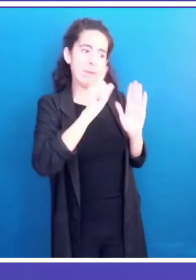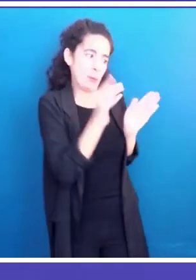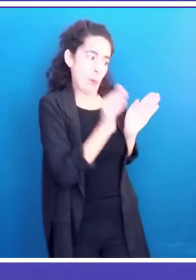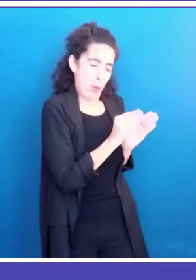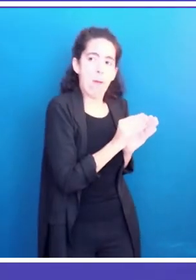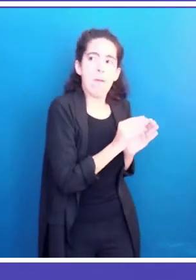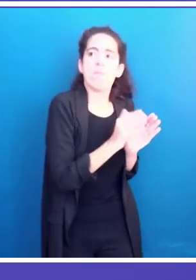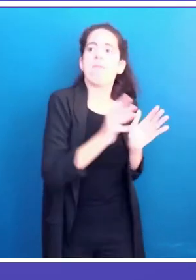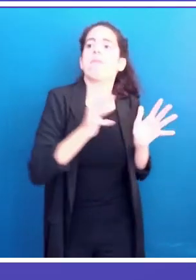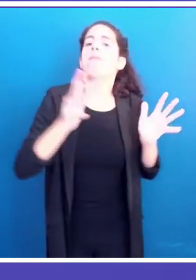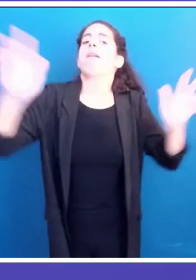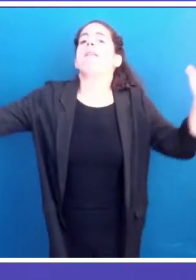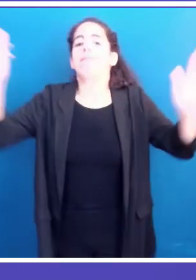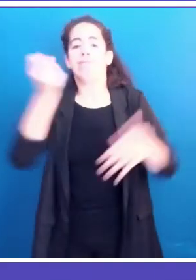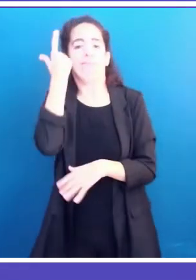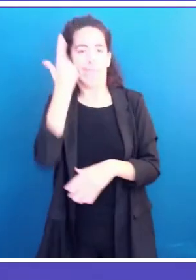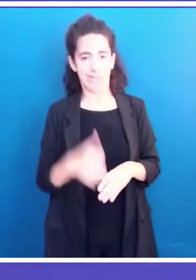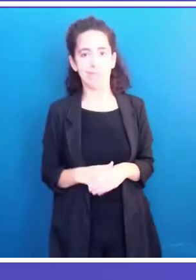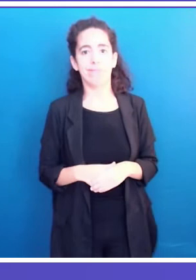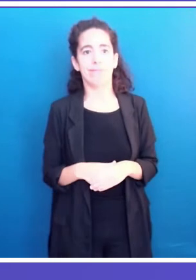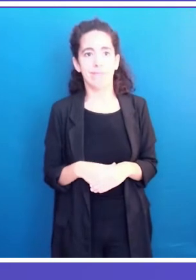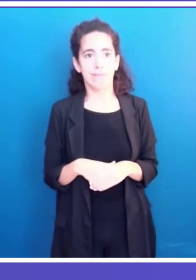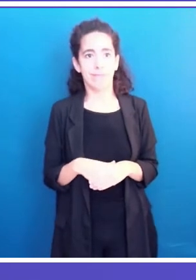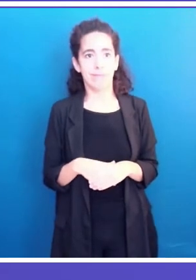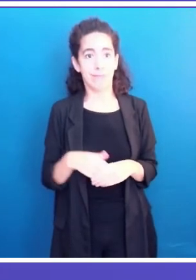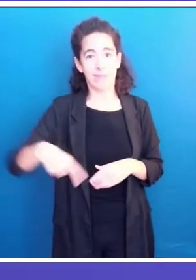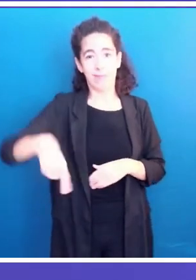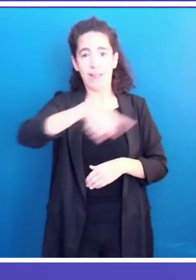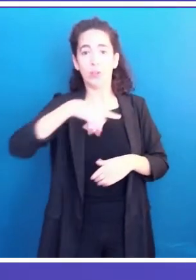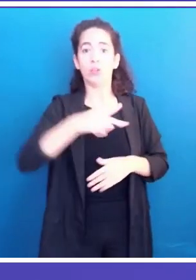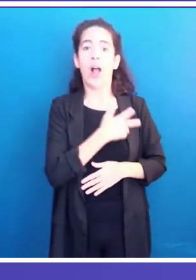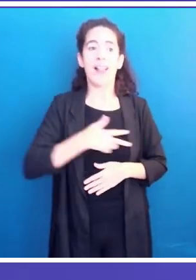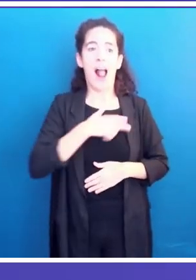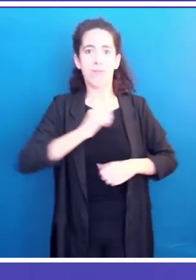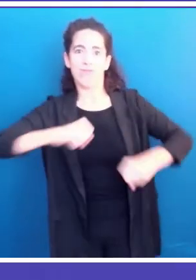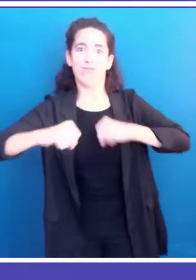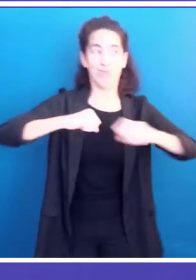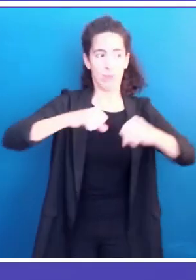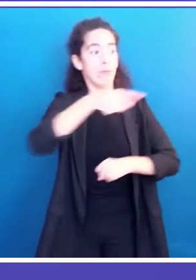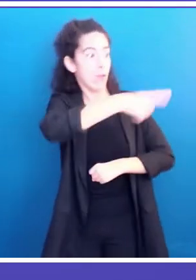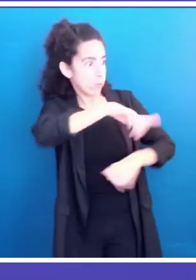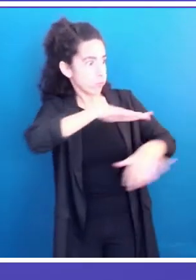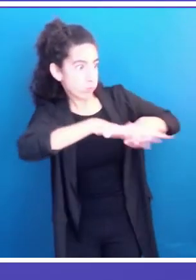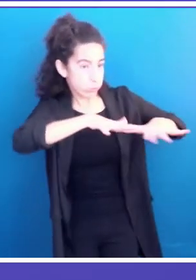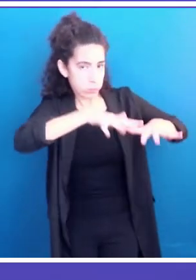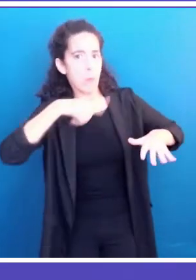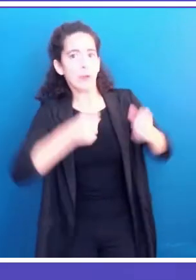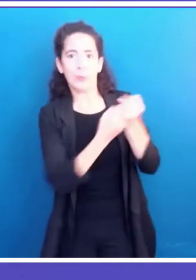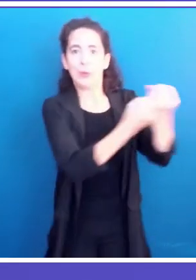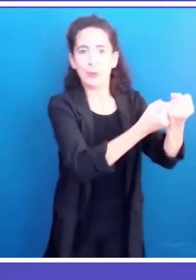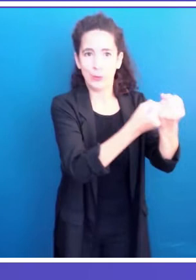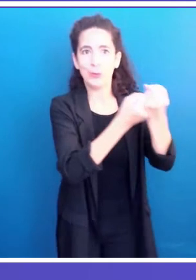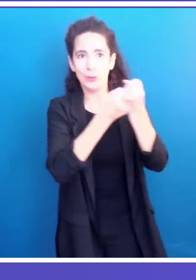أن تكون من أسفل إلى أعلى، هذا أمر أساسي. لذلك علينا أن نحرص على أن كافة الحركات